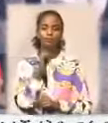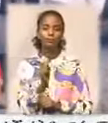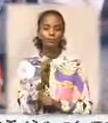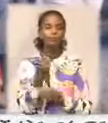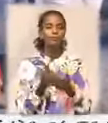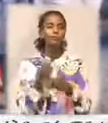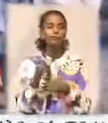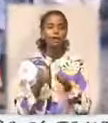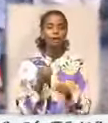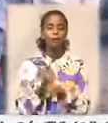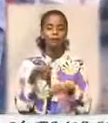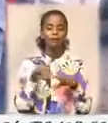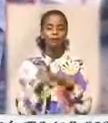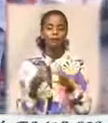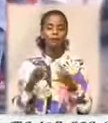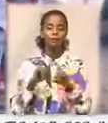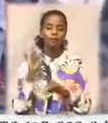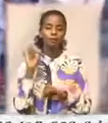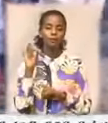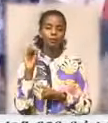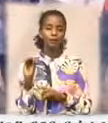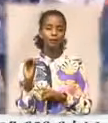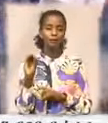በዚህ ዓመት ውስጥ ወደ 80